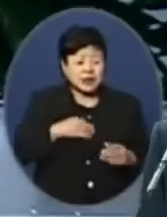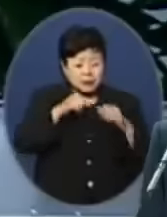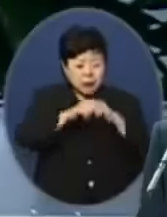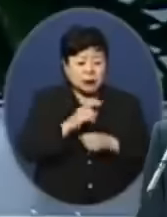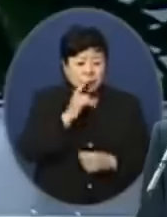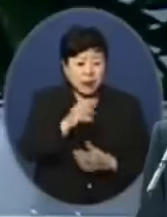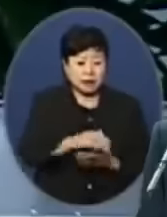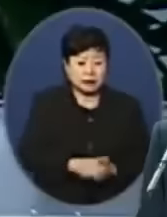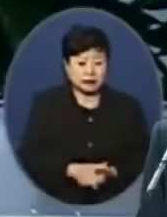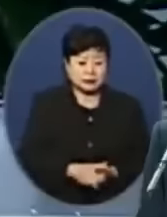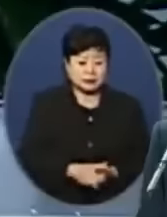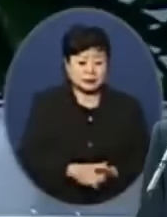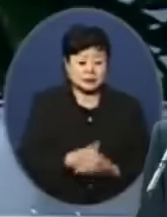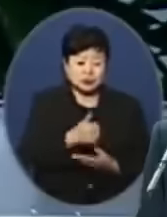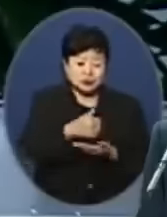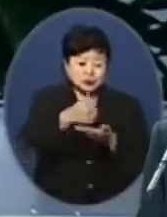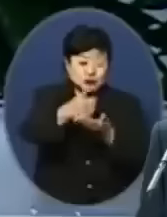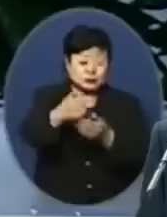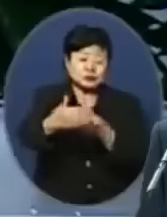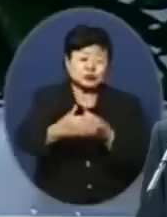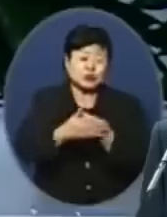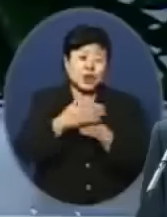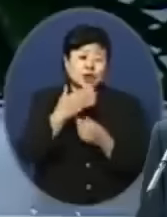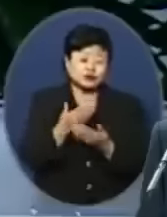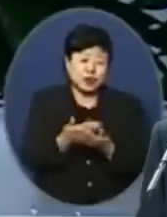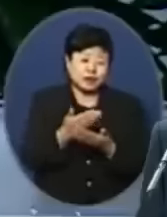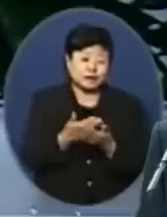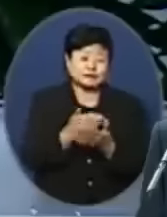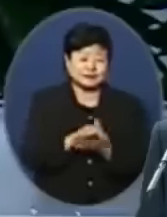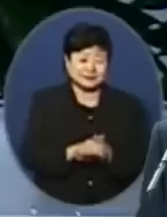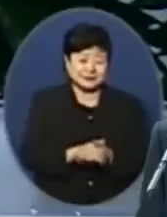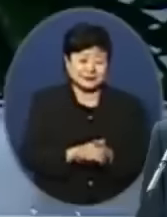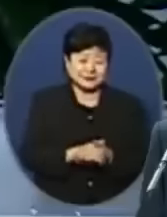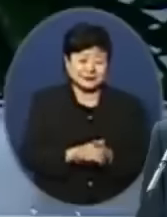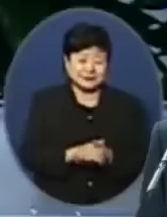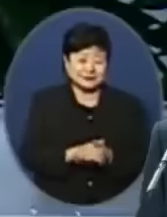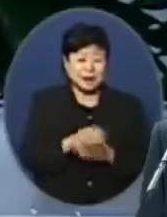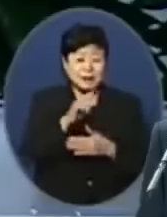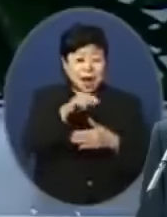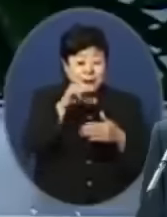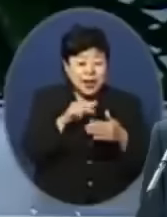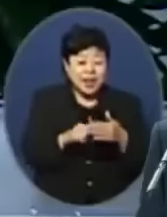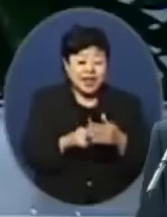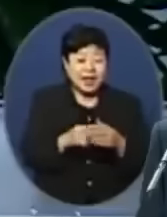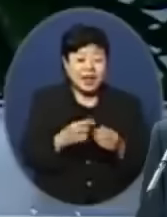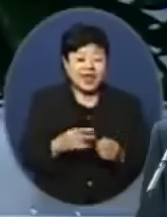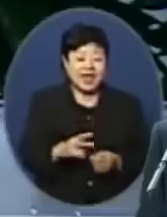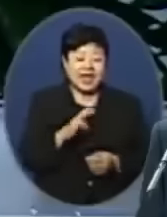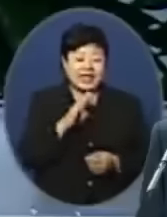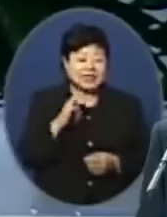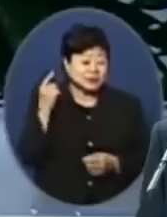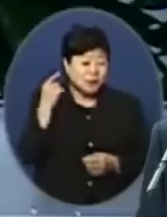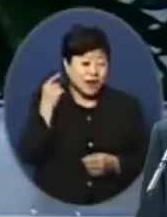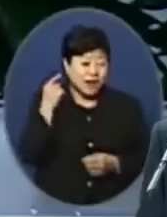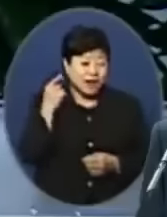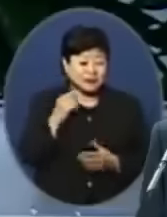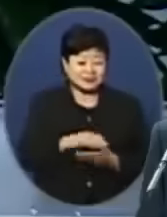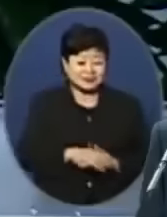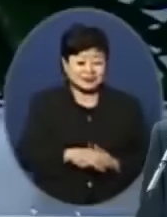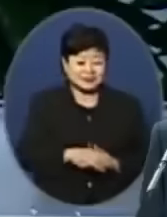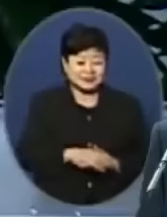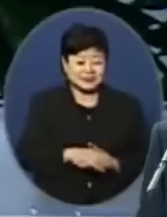절단납니다. 주님이 나를 도와주시옵소서. 그러니까 마음속에 계시가 오거든요. 이게 특수한